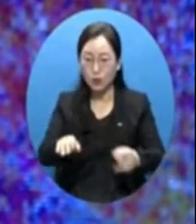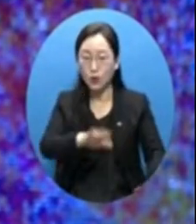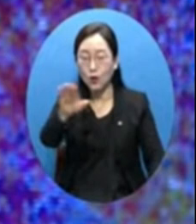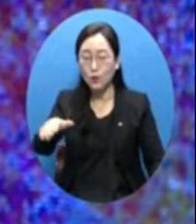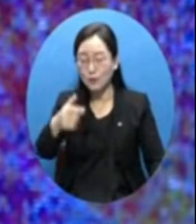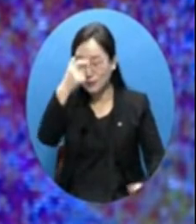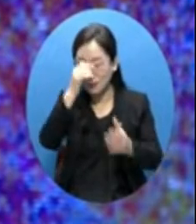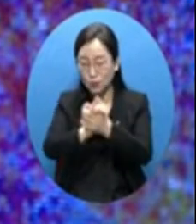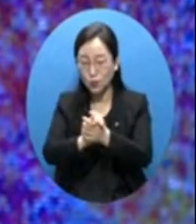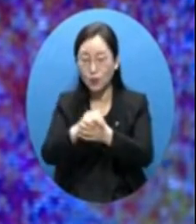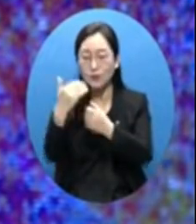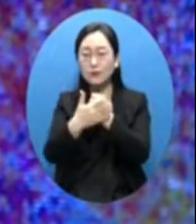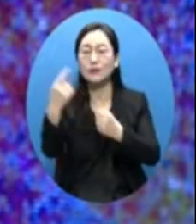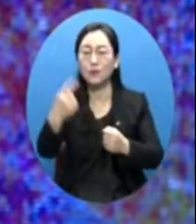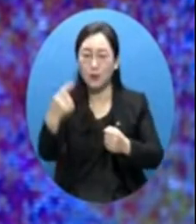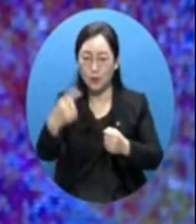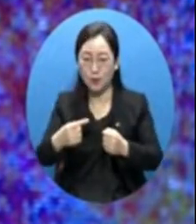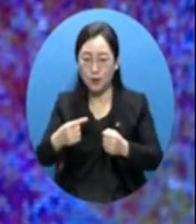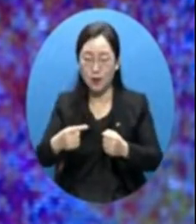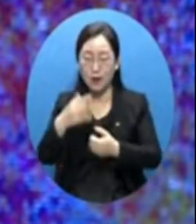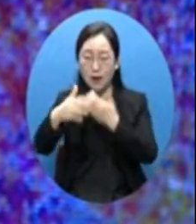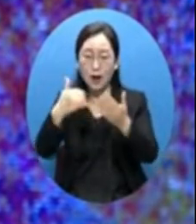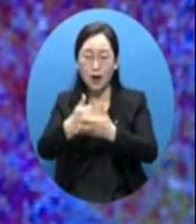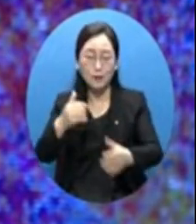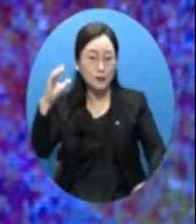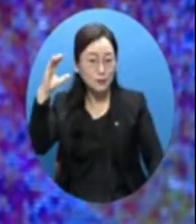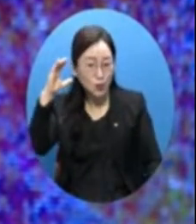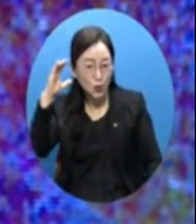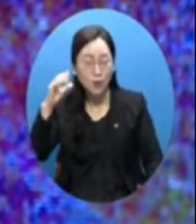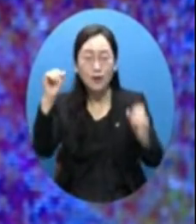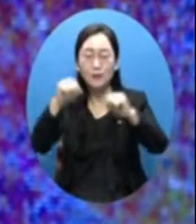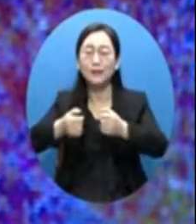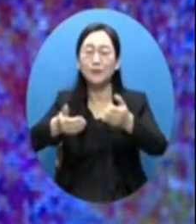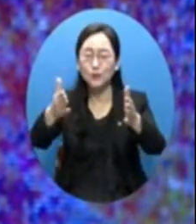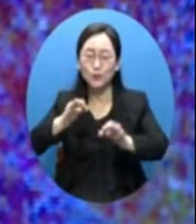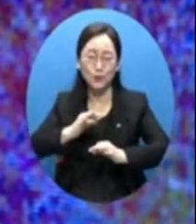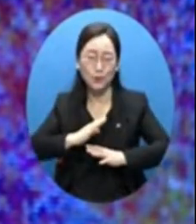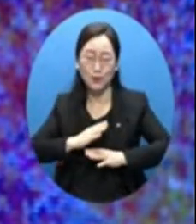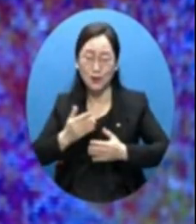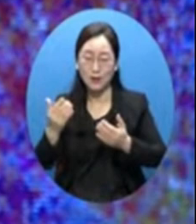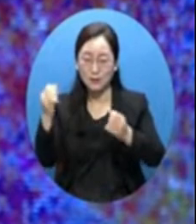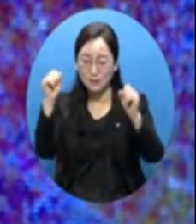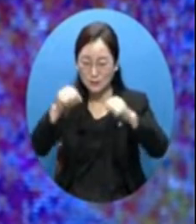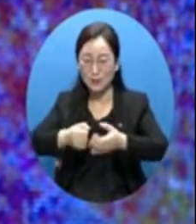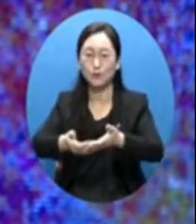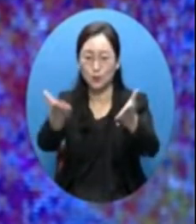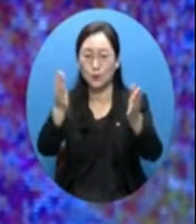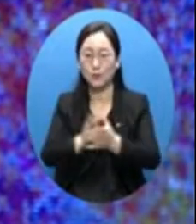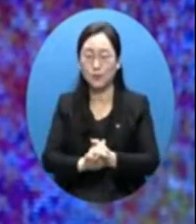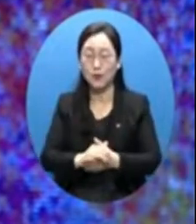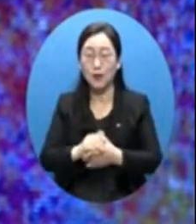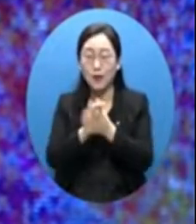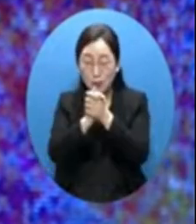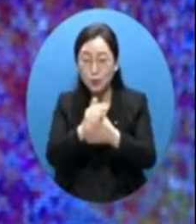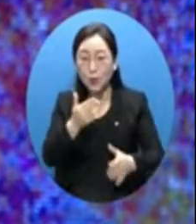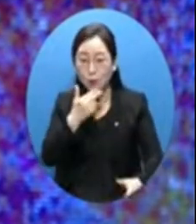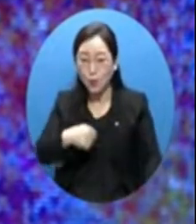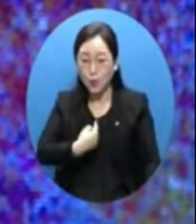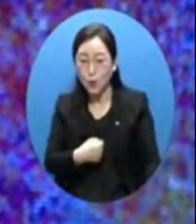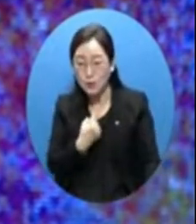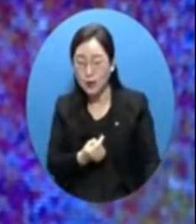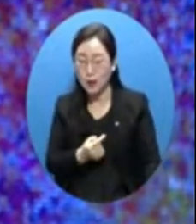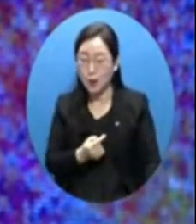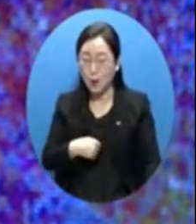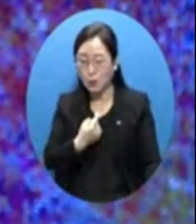임합니다. 우리의 기도를 통해서 귀를 기르고 들으시고 응답하시고 놀라운 역사를 베풀어 주시는 것입니다. 우리가 기도하지 않고 우리가 열심히 혼자